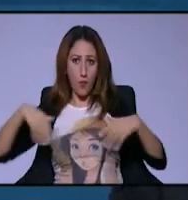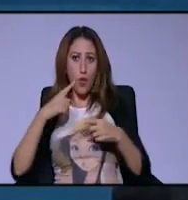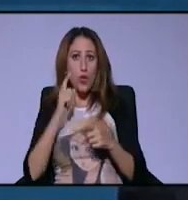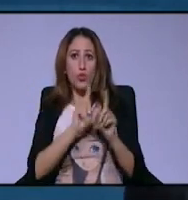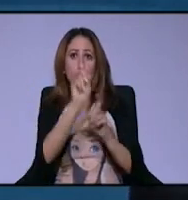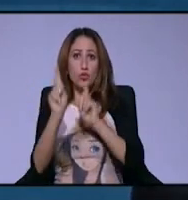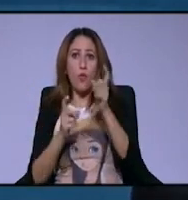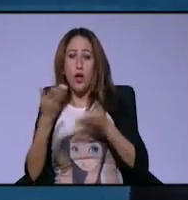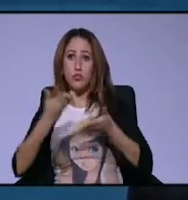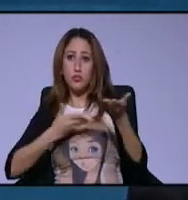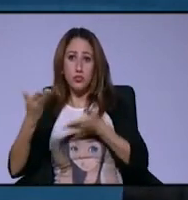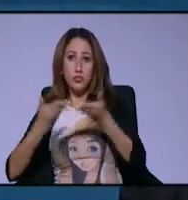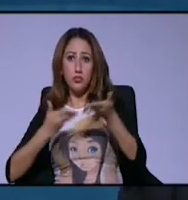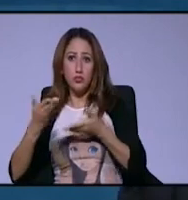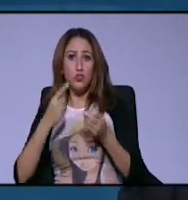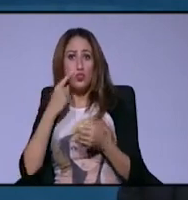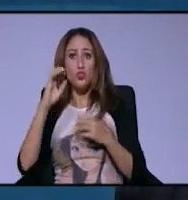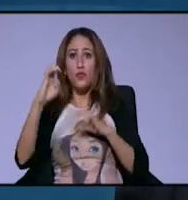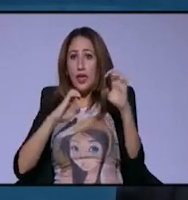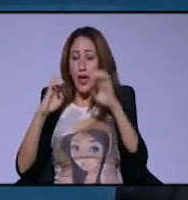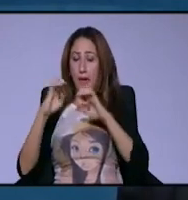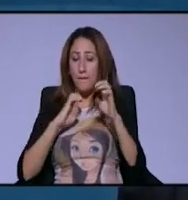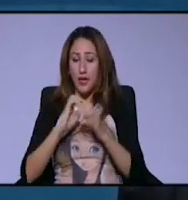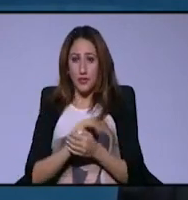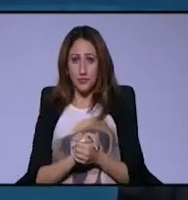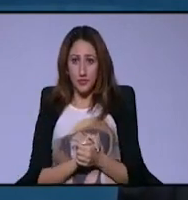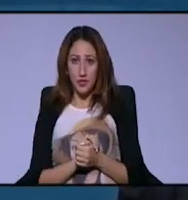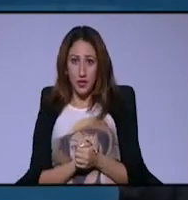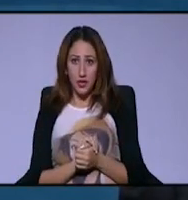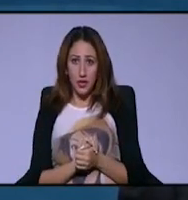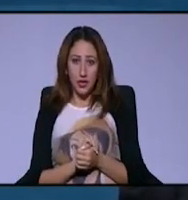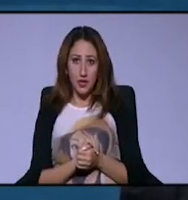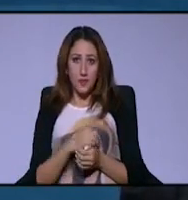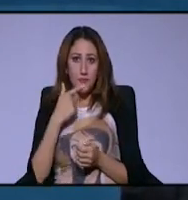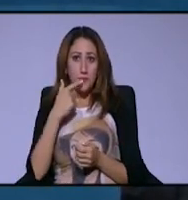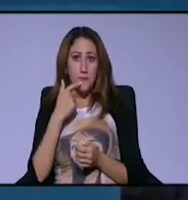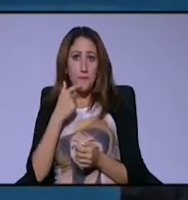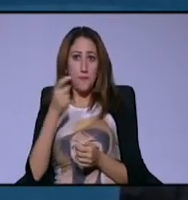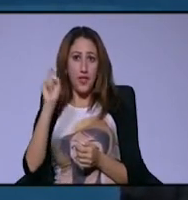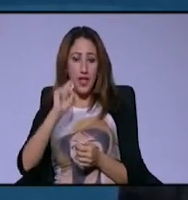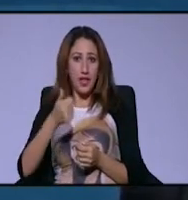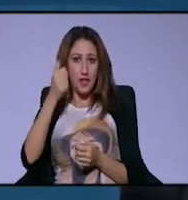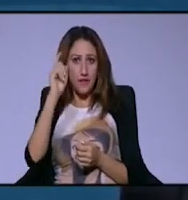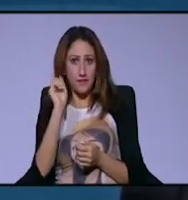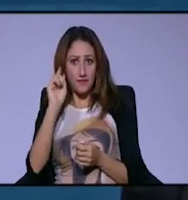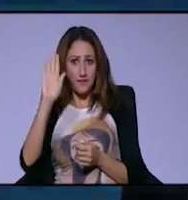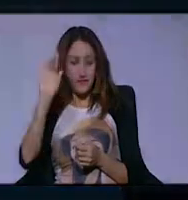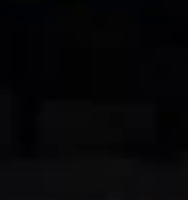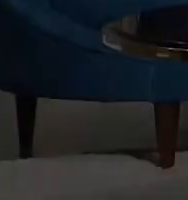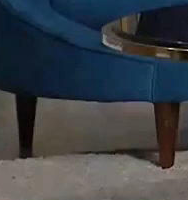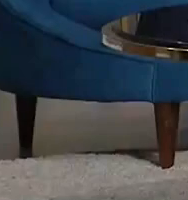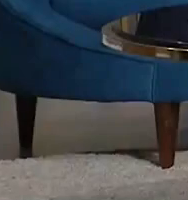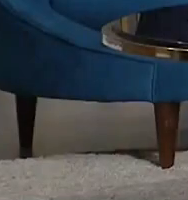ليستشيرهم ويرى ما عندهم من الرأي. فجاء سيدنا سلمان الفارسي بتكنيك عسكري غير معهود في البلاد